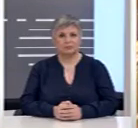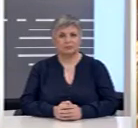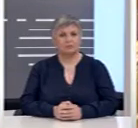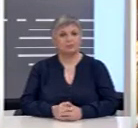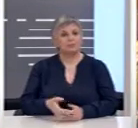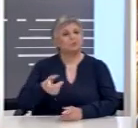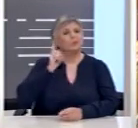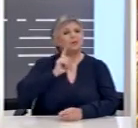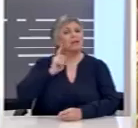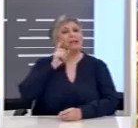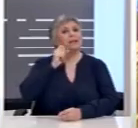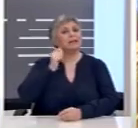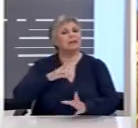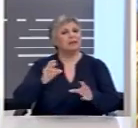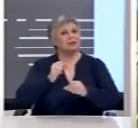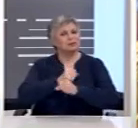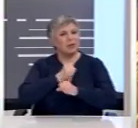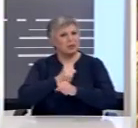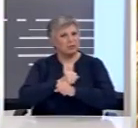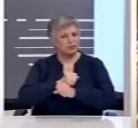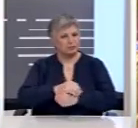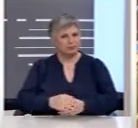Κυρίες και κύριοι συνάδελφοι,